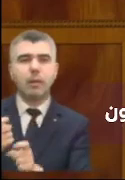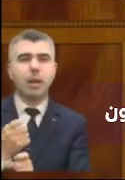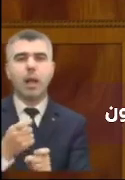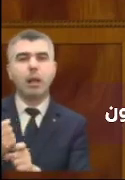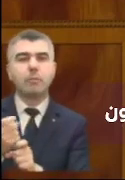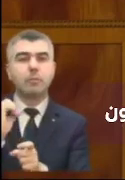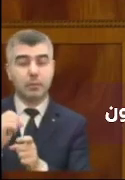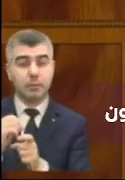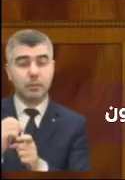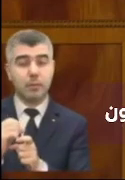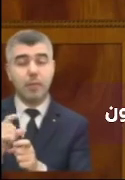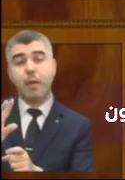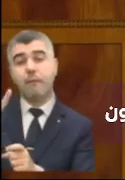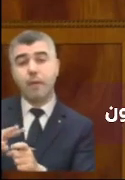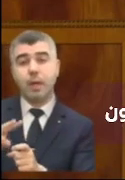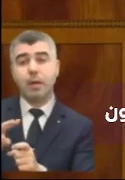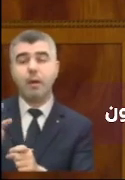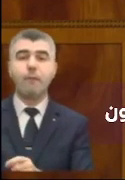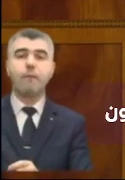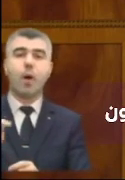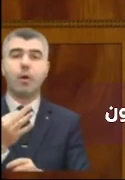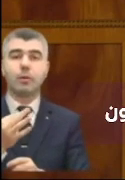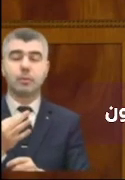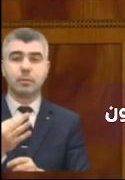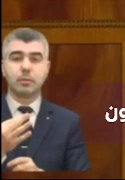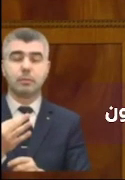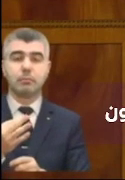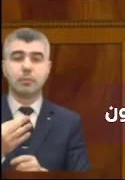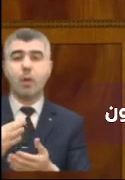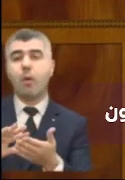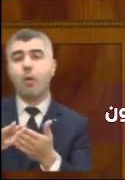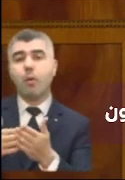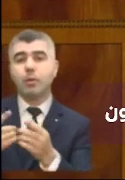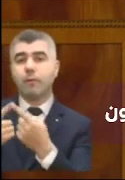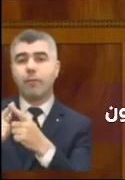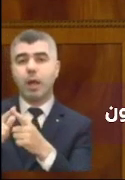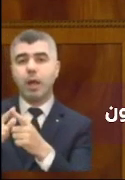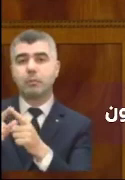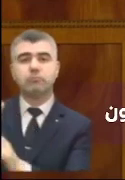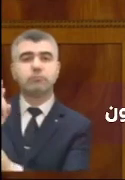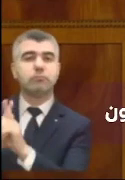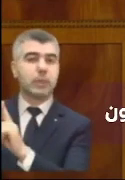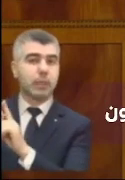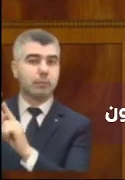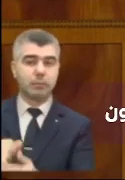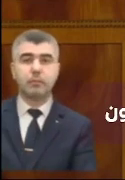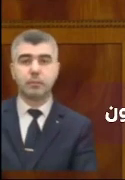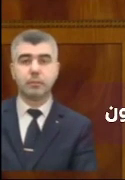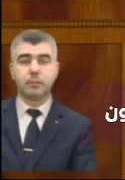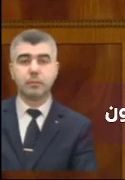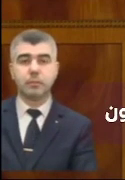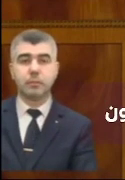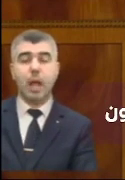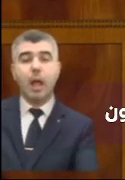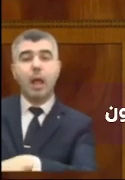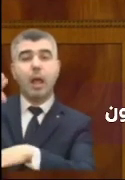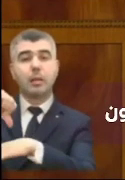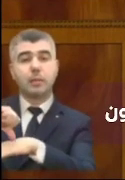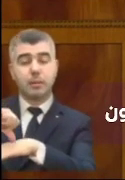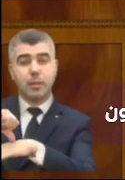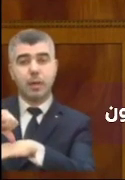ساهموا بعد الحرب في بناء فرنسا وفي نشاطها الصناعي